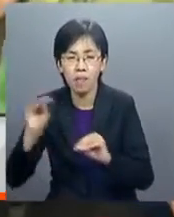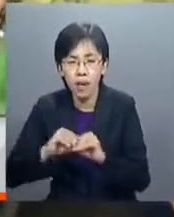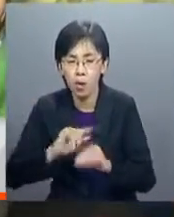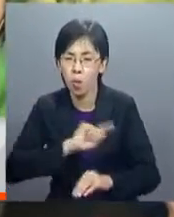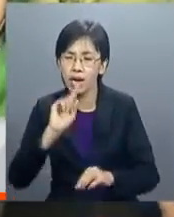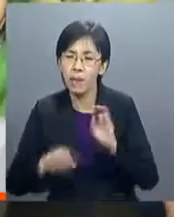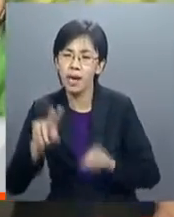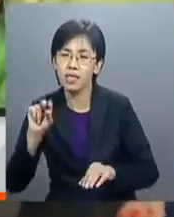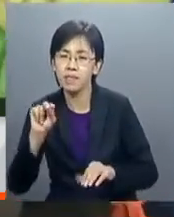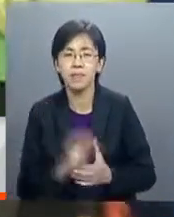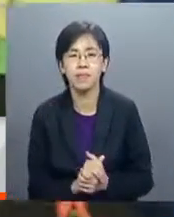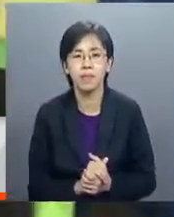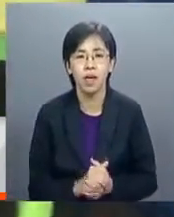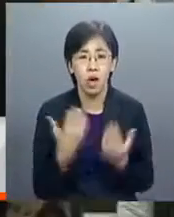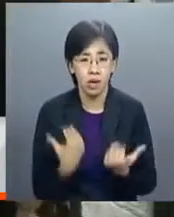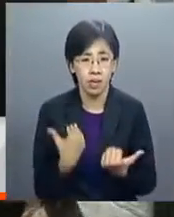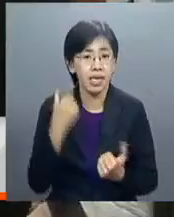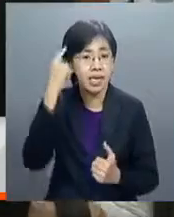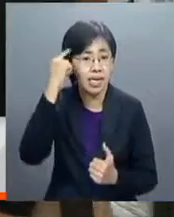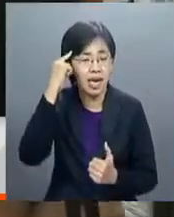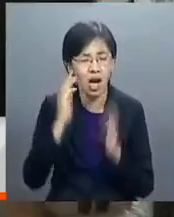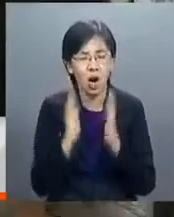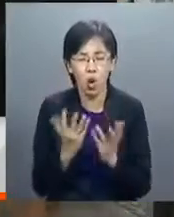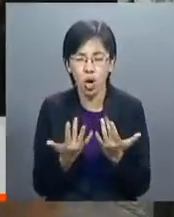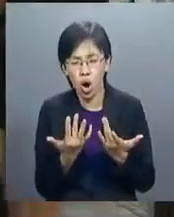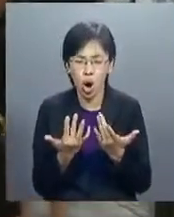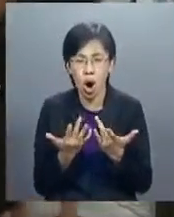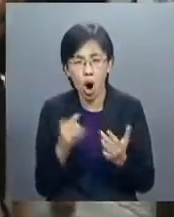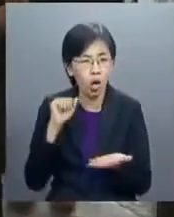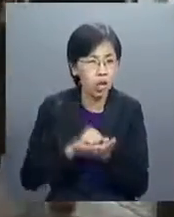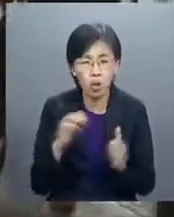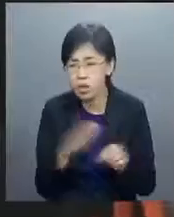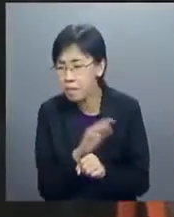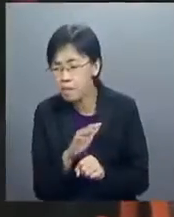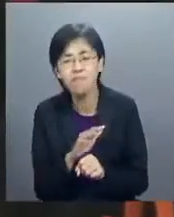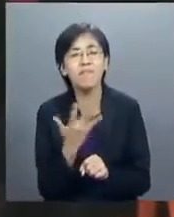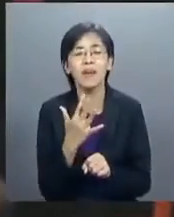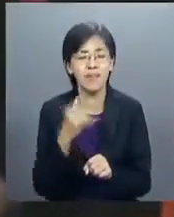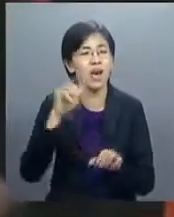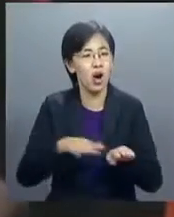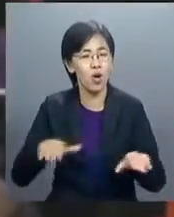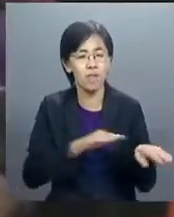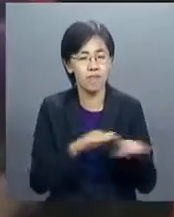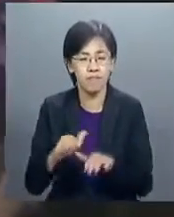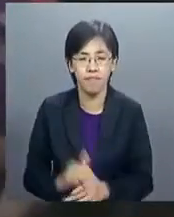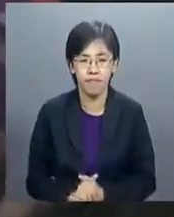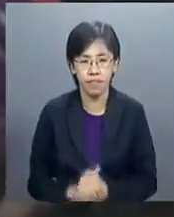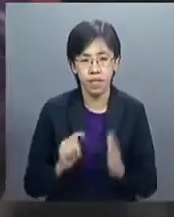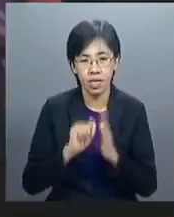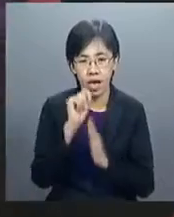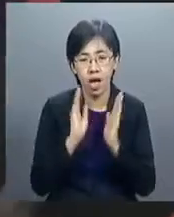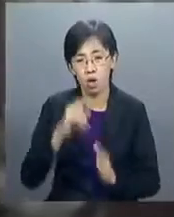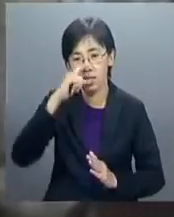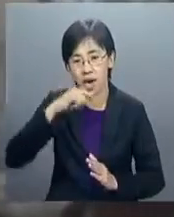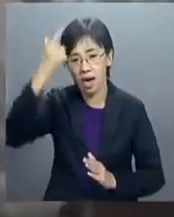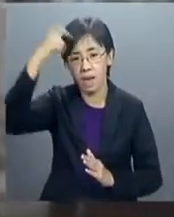ค่ะมั่นใจว่าในวันนี้นะคะจะไม่มีผู้โดยสารตกค้างเช่นเดียวกับที่จังหวัดตากมีชาวไทยและชาวเมียนม